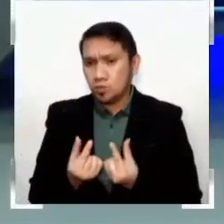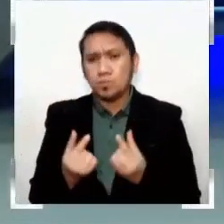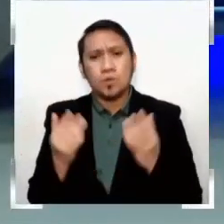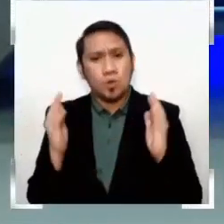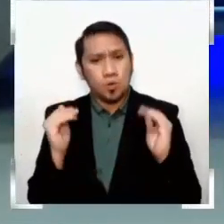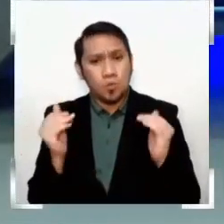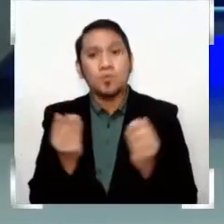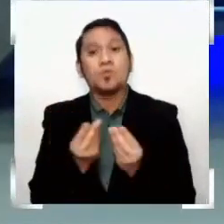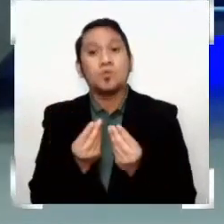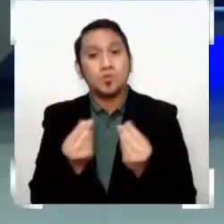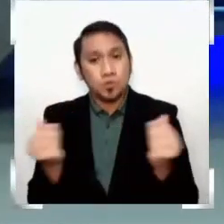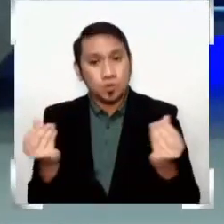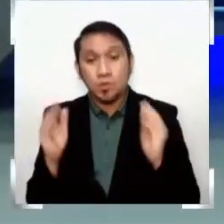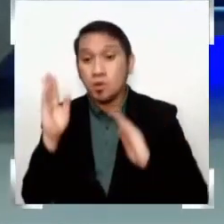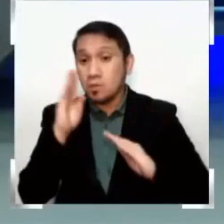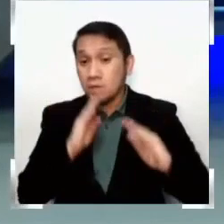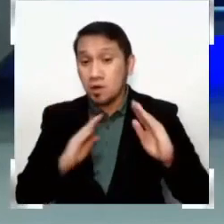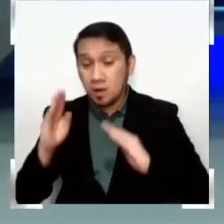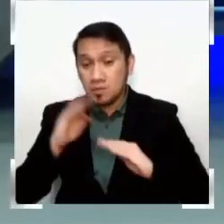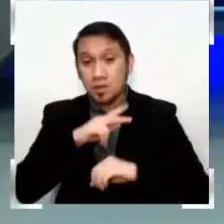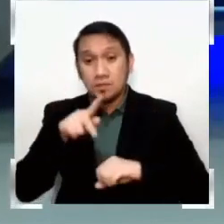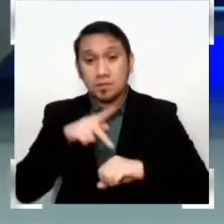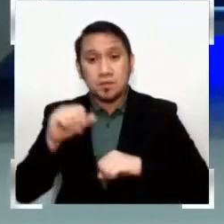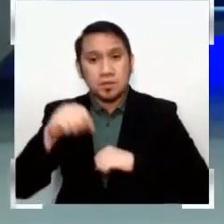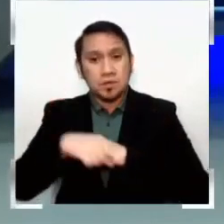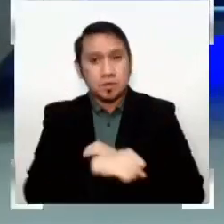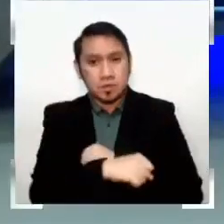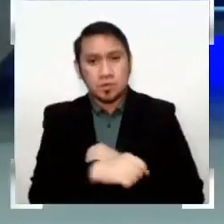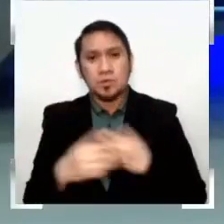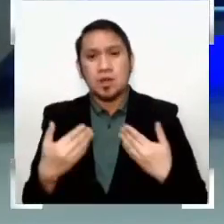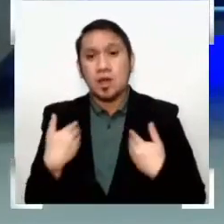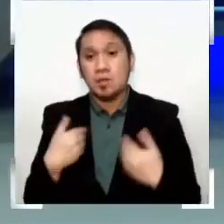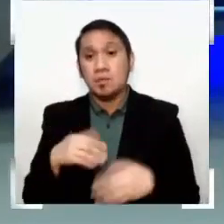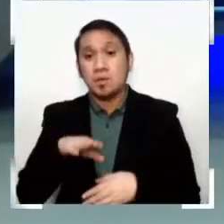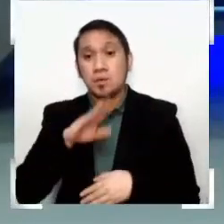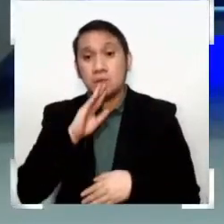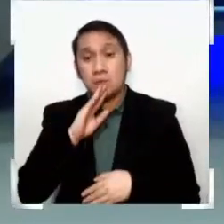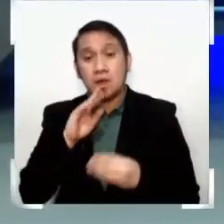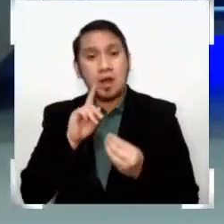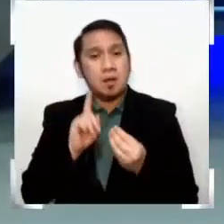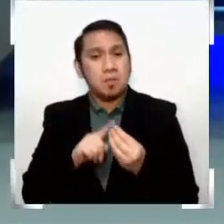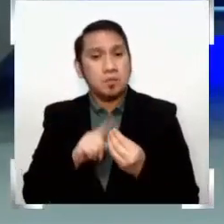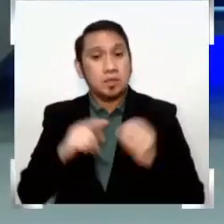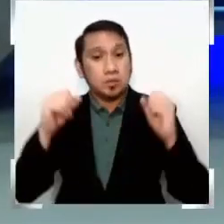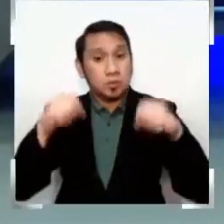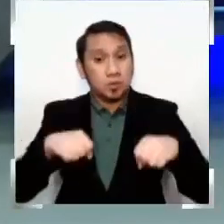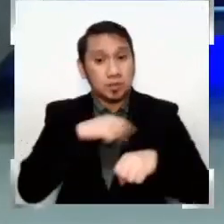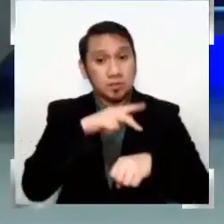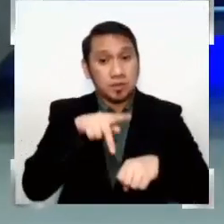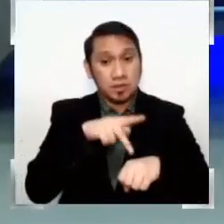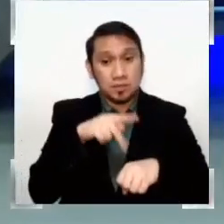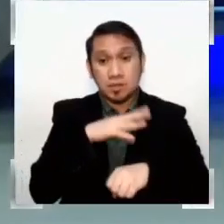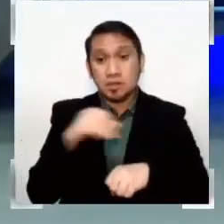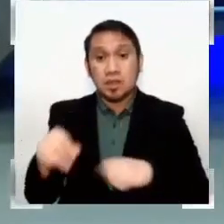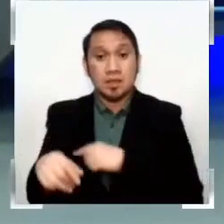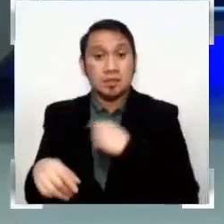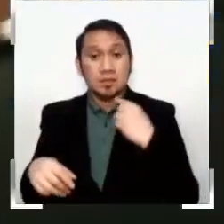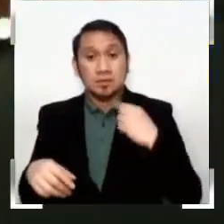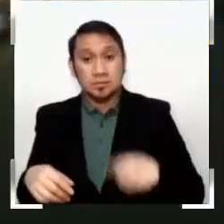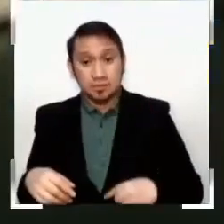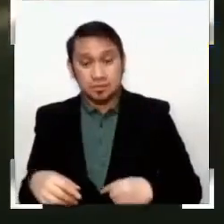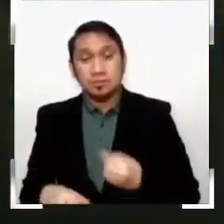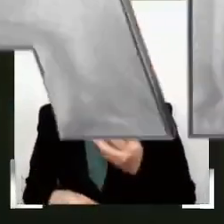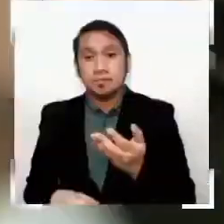Sea, dismayado sa ilan na pagkasunduan ng Pilipinas at China. Saksi, sina Maki Pulido at Ian Cruz.